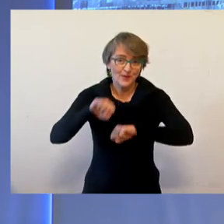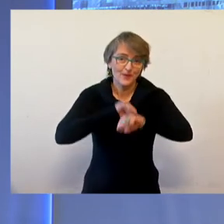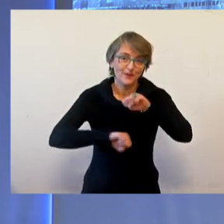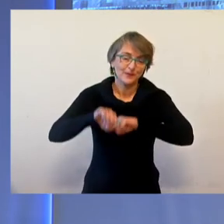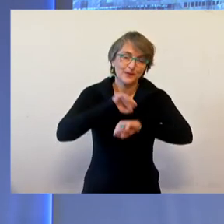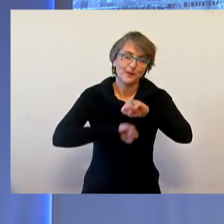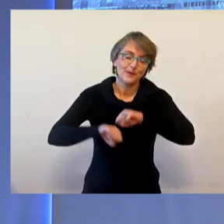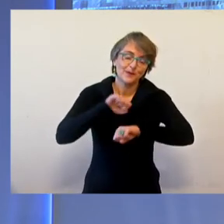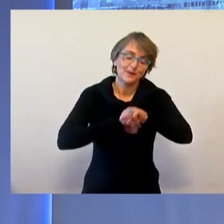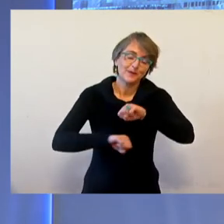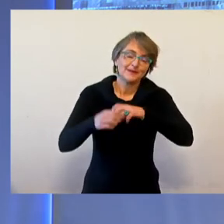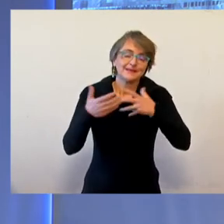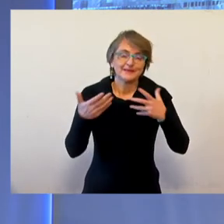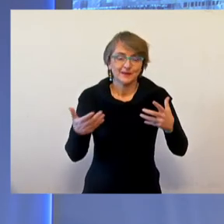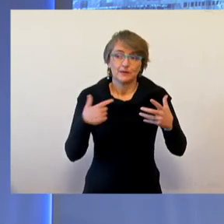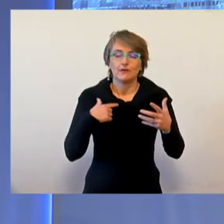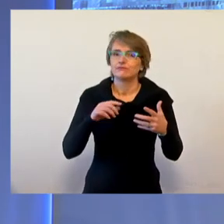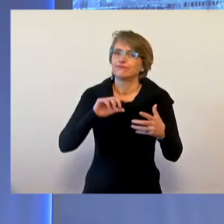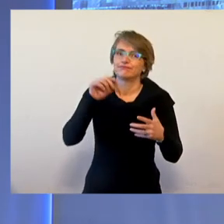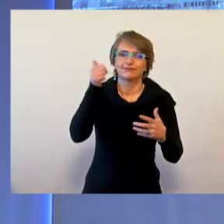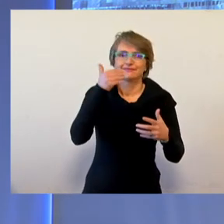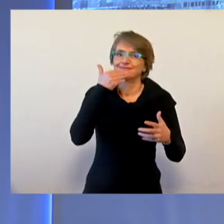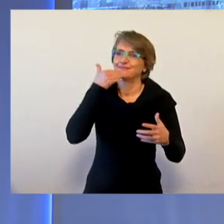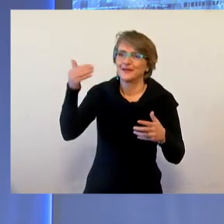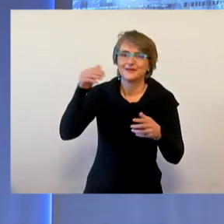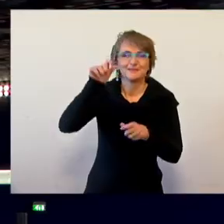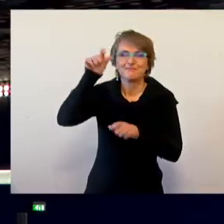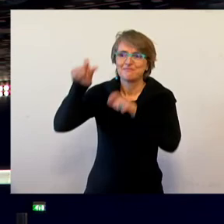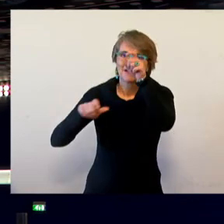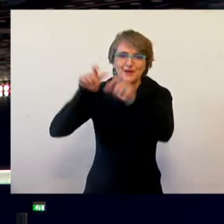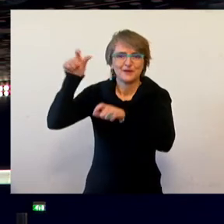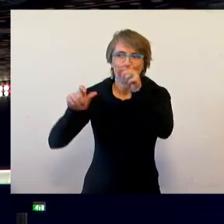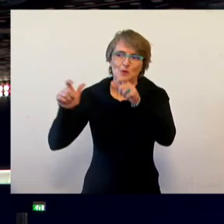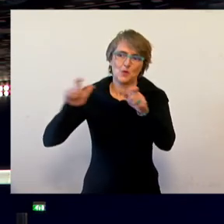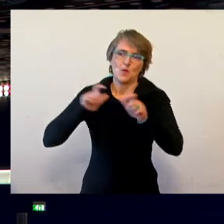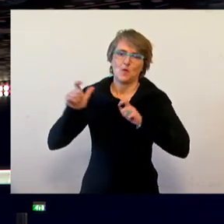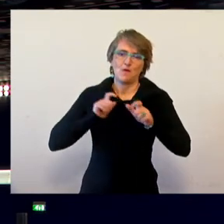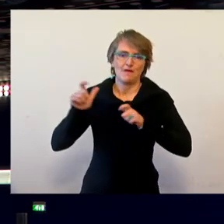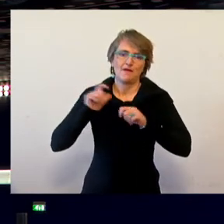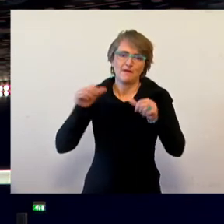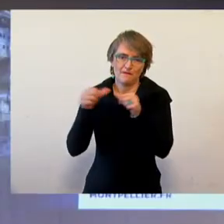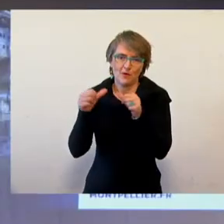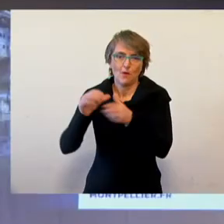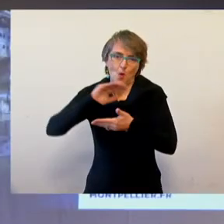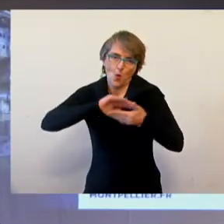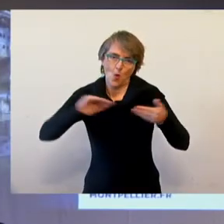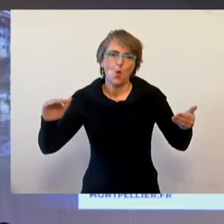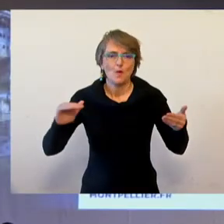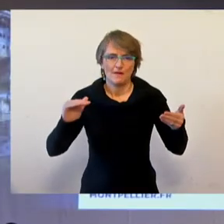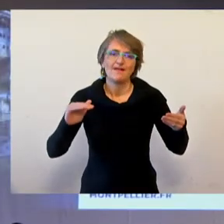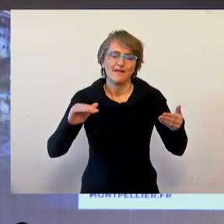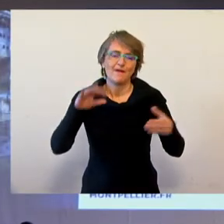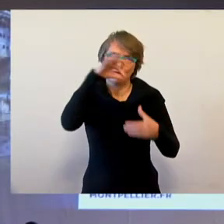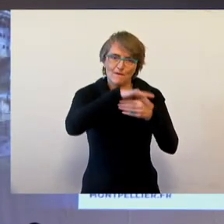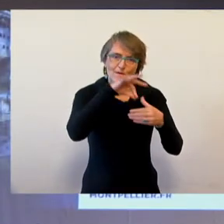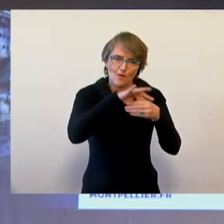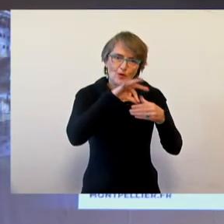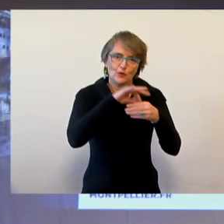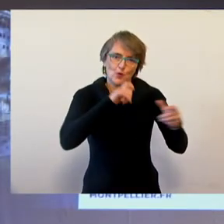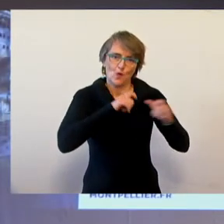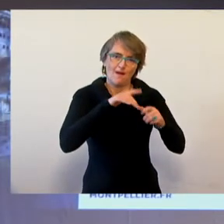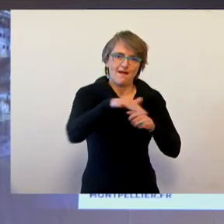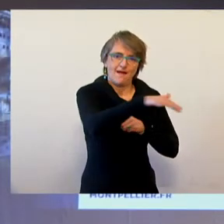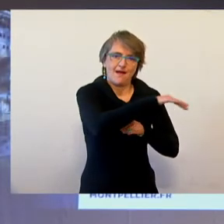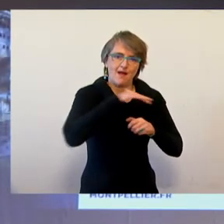et je remercie les collègues qui ont laissé pouvoir pour permettre d'avoir la nécessaire